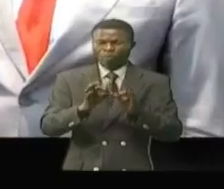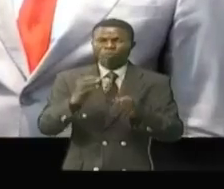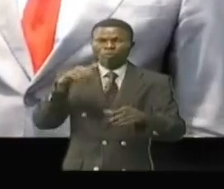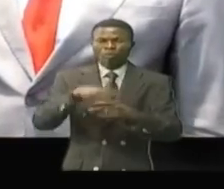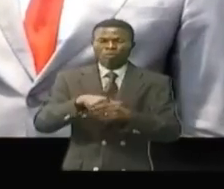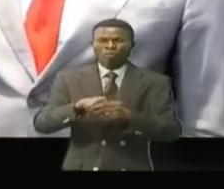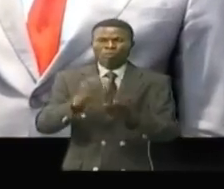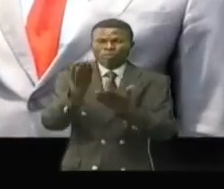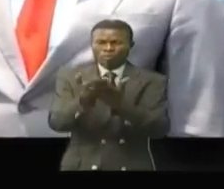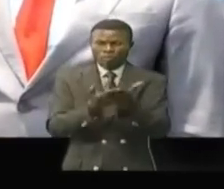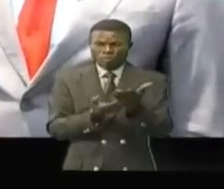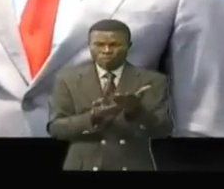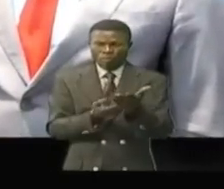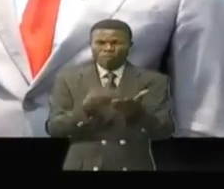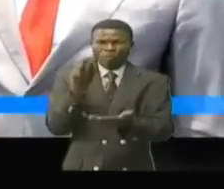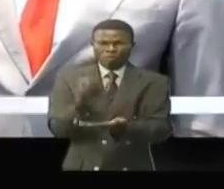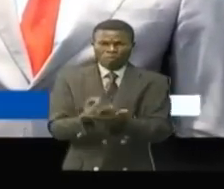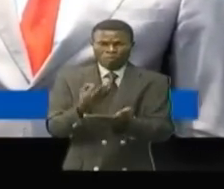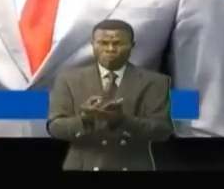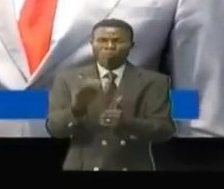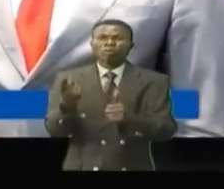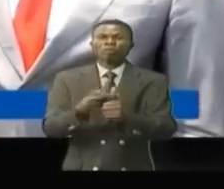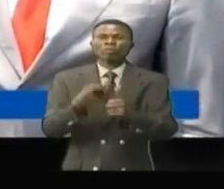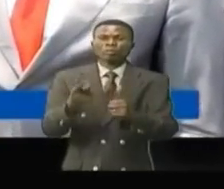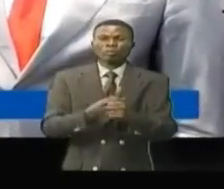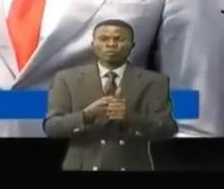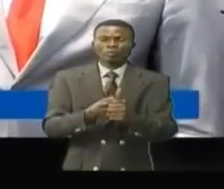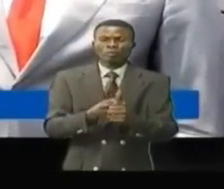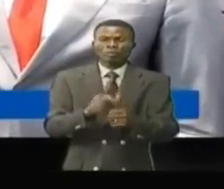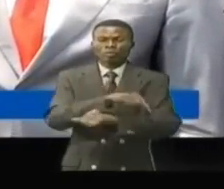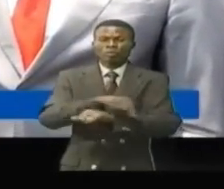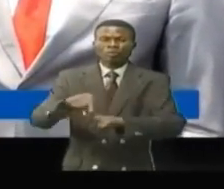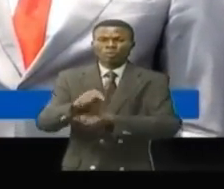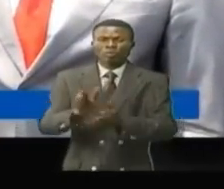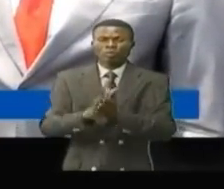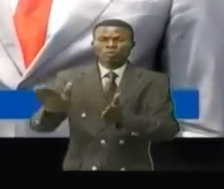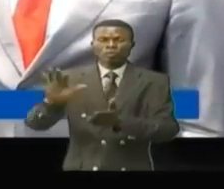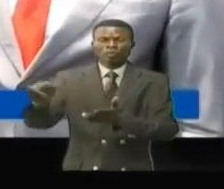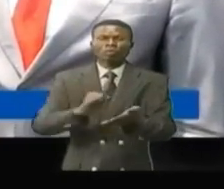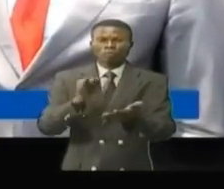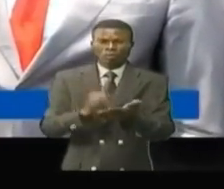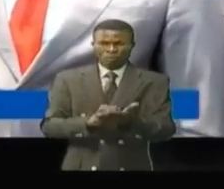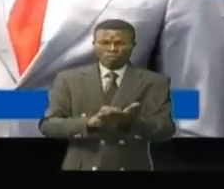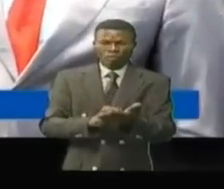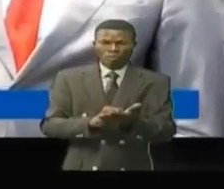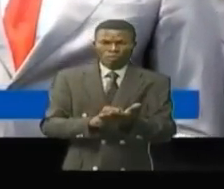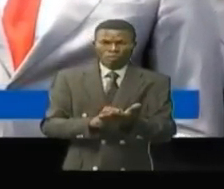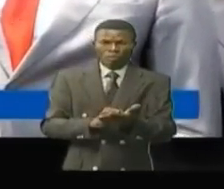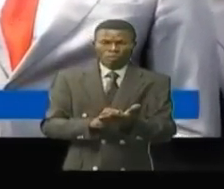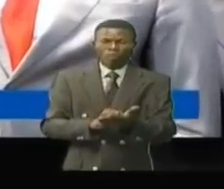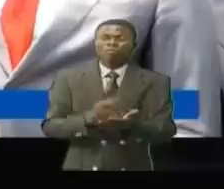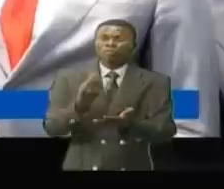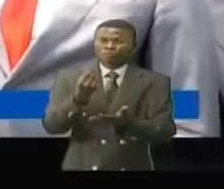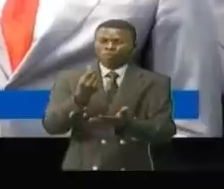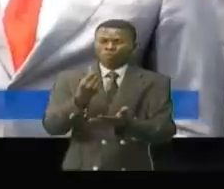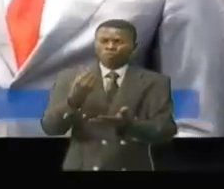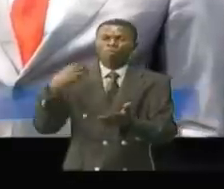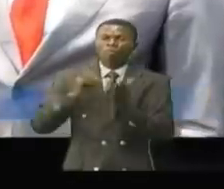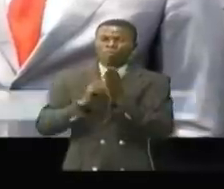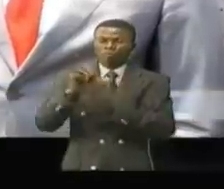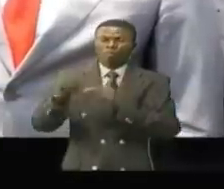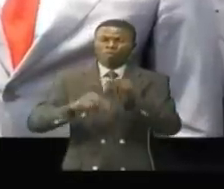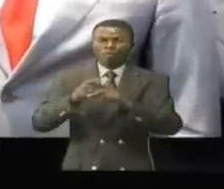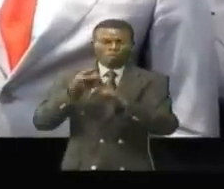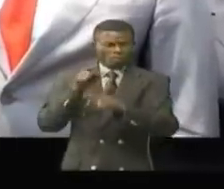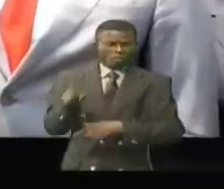régies financières, spécialement la Direction générale des impôts, gage du financement du développement national